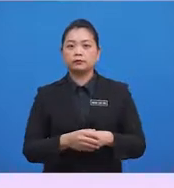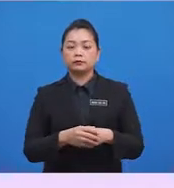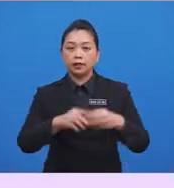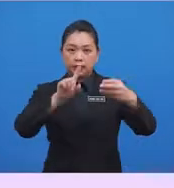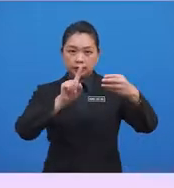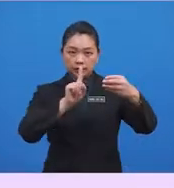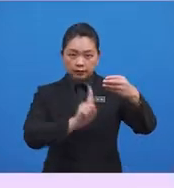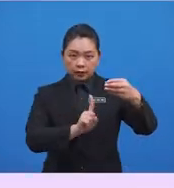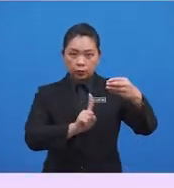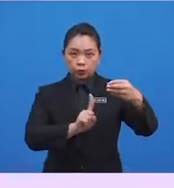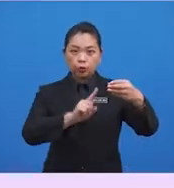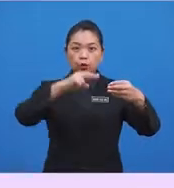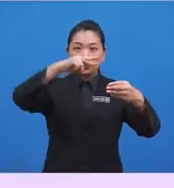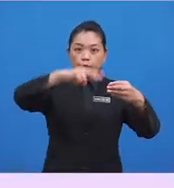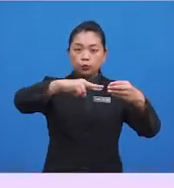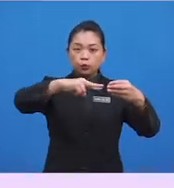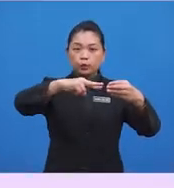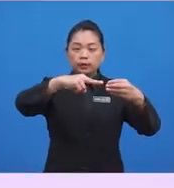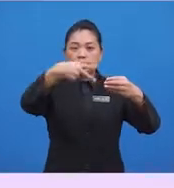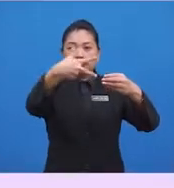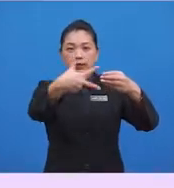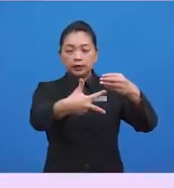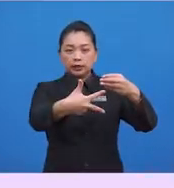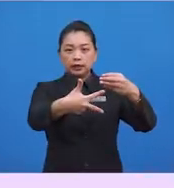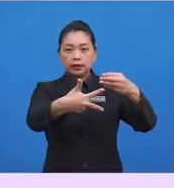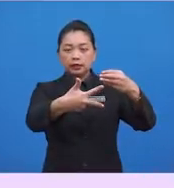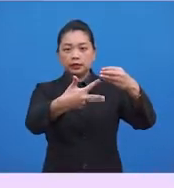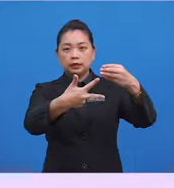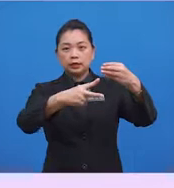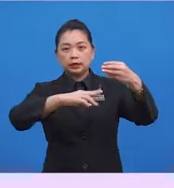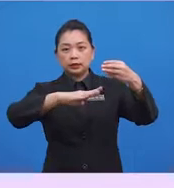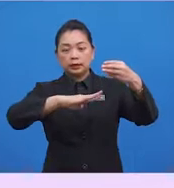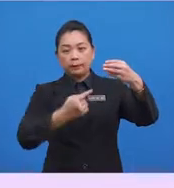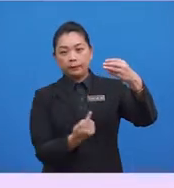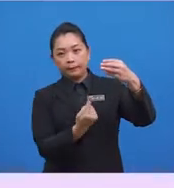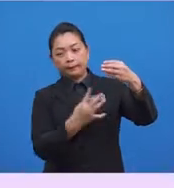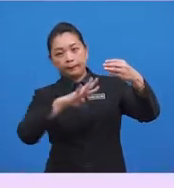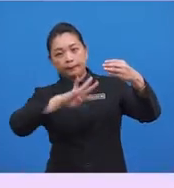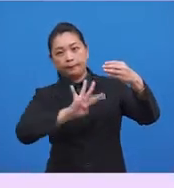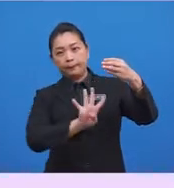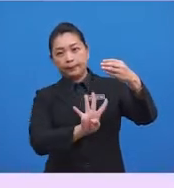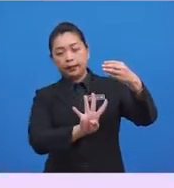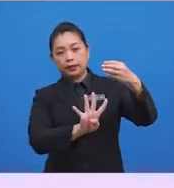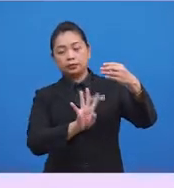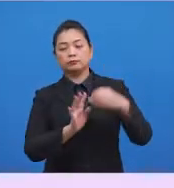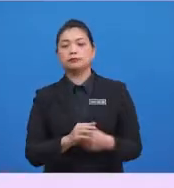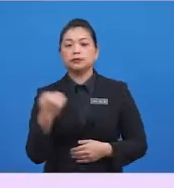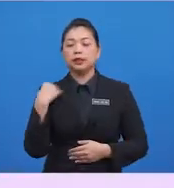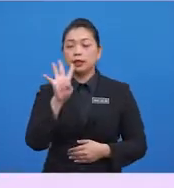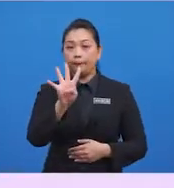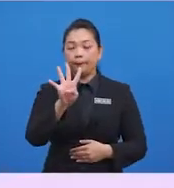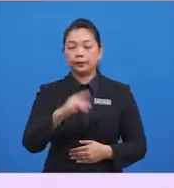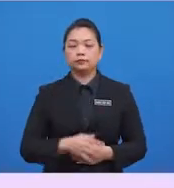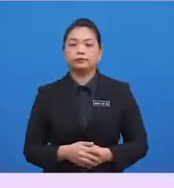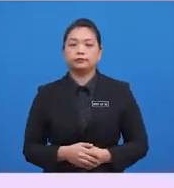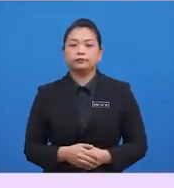Satu, dua, tiga dan empat. Ya, empat